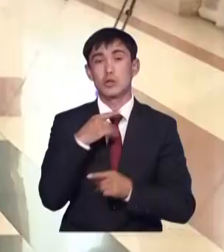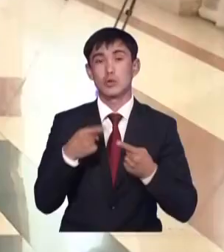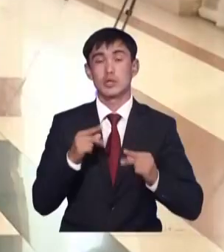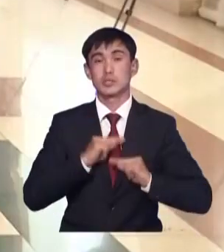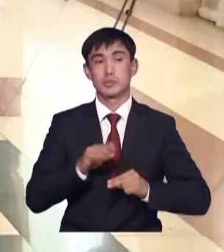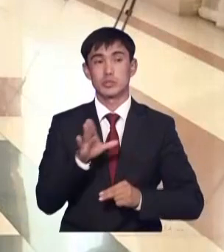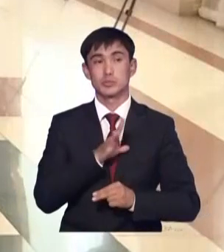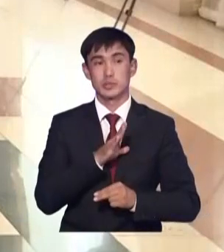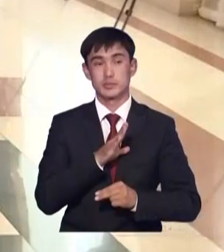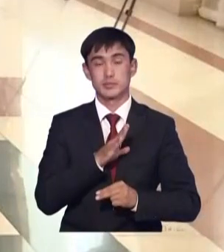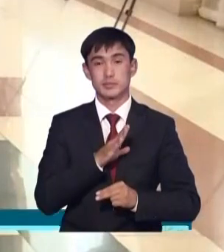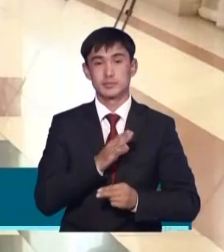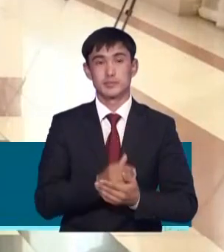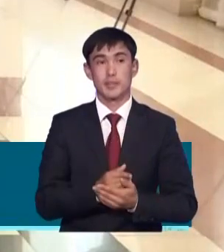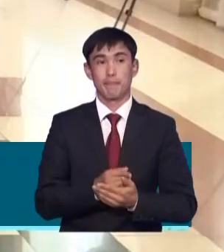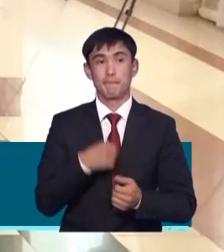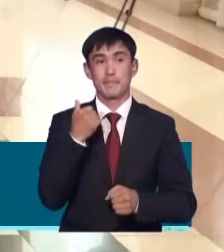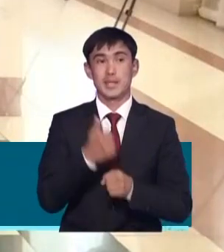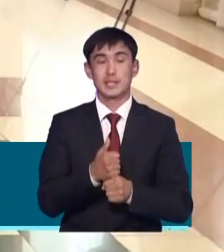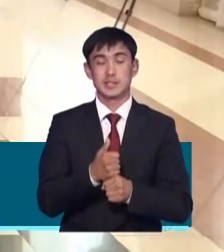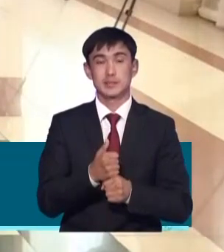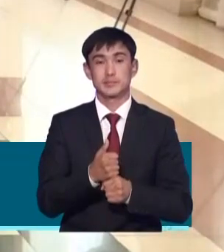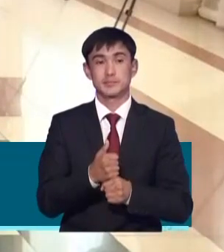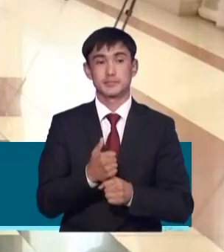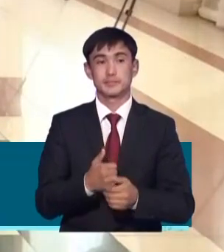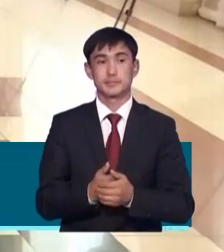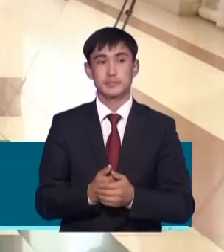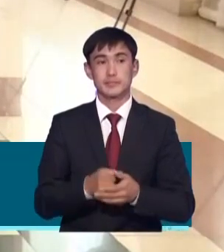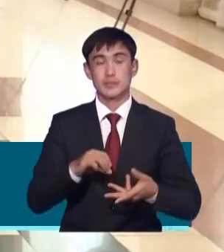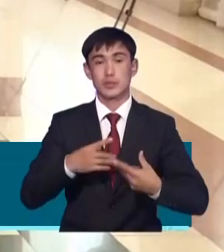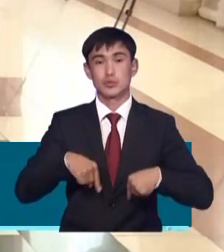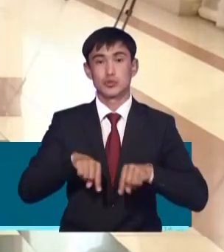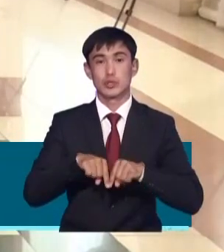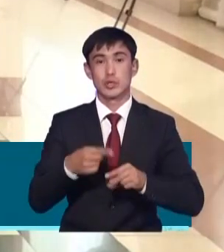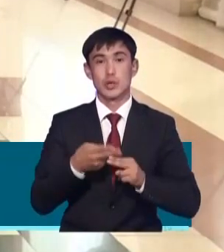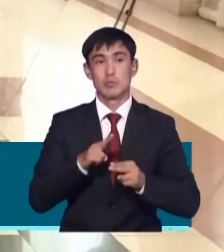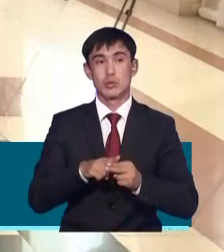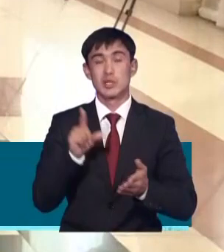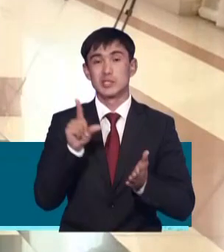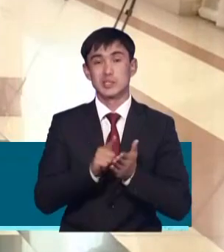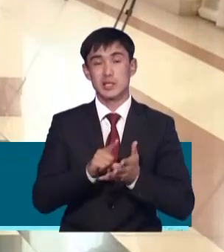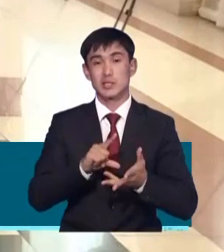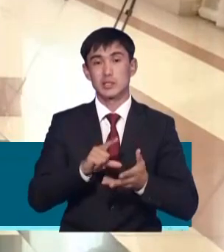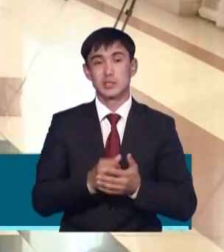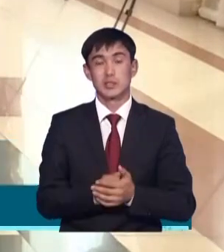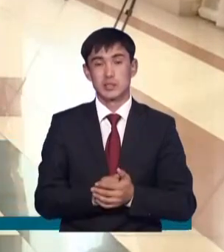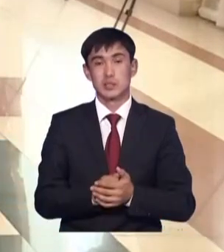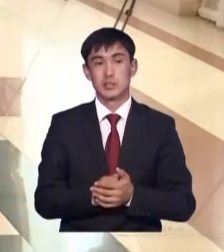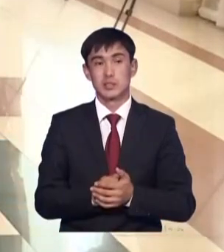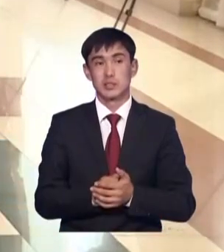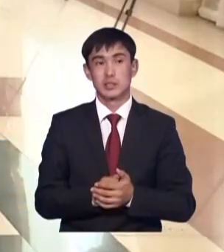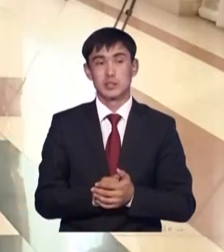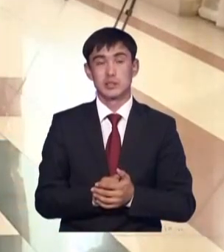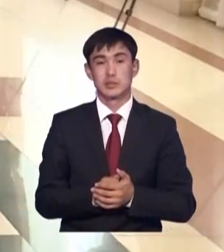жұмыс істедім мен. Негізгі жүйеде бұл салық жүйесі, негізгі